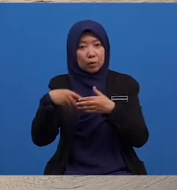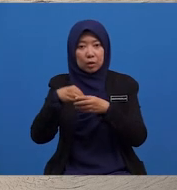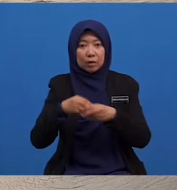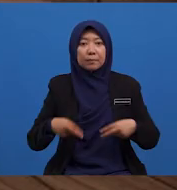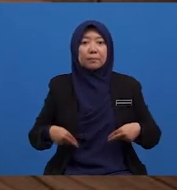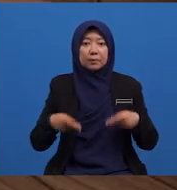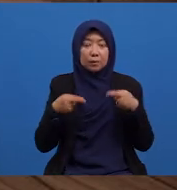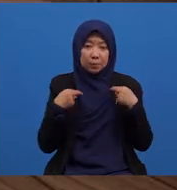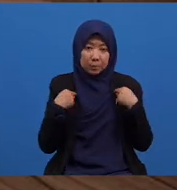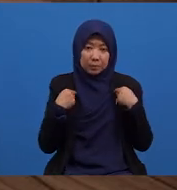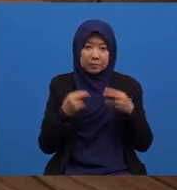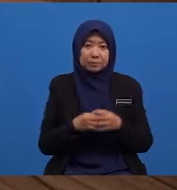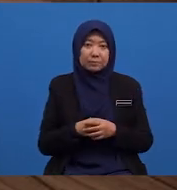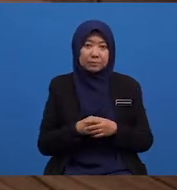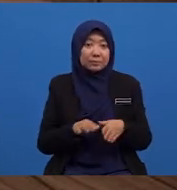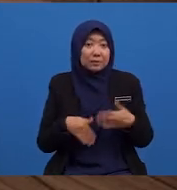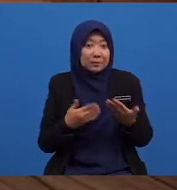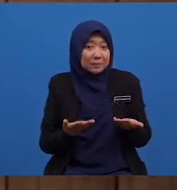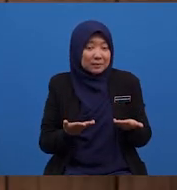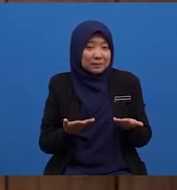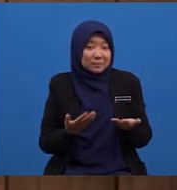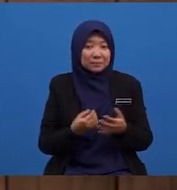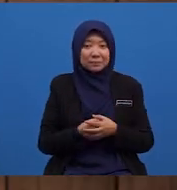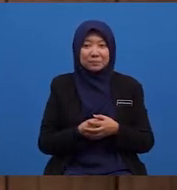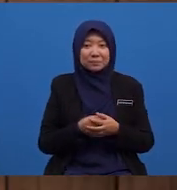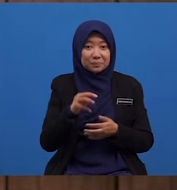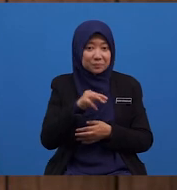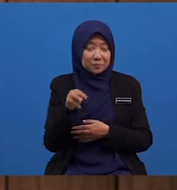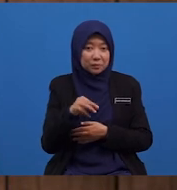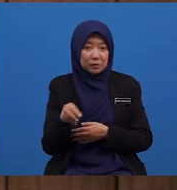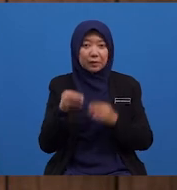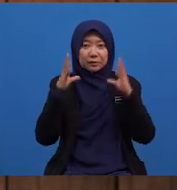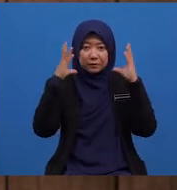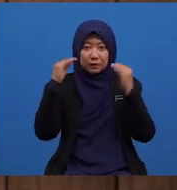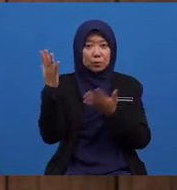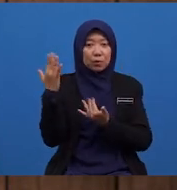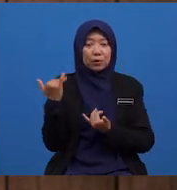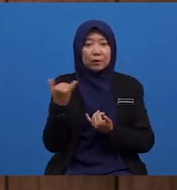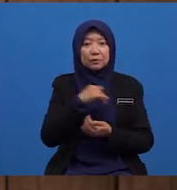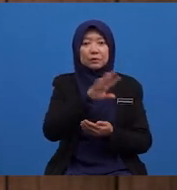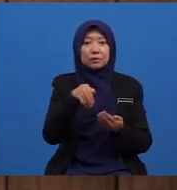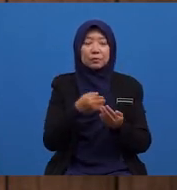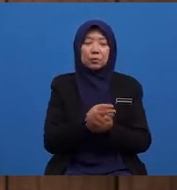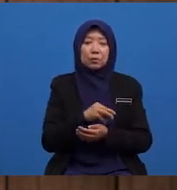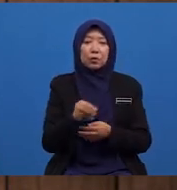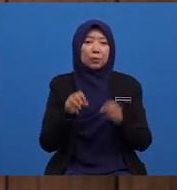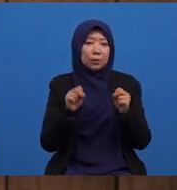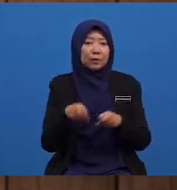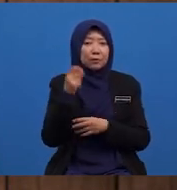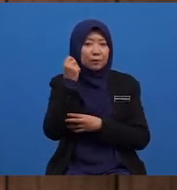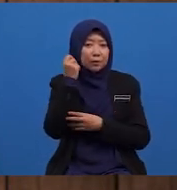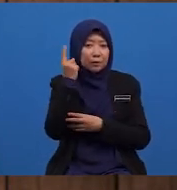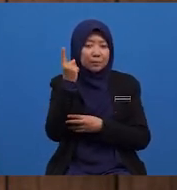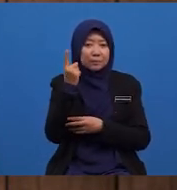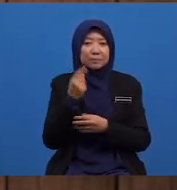kehidupan. Bagaimana setakat ini murid-murid? Cikgu berharap semua murid boleh memahami